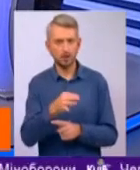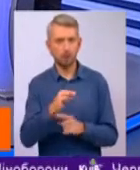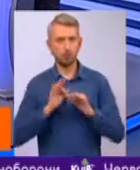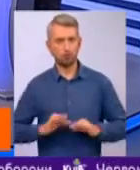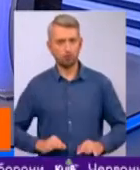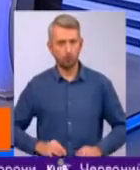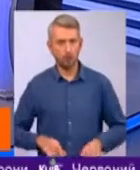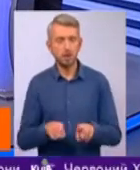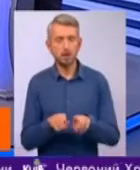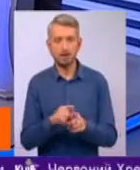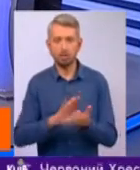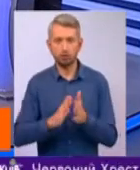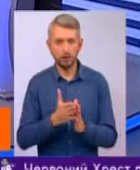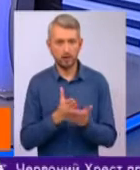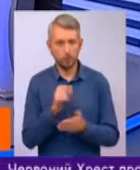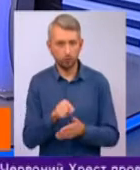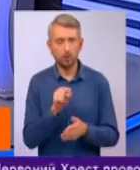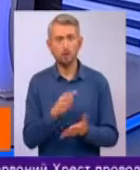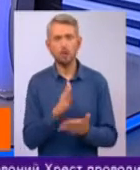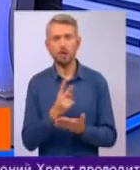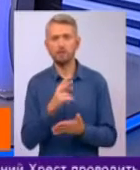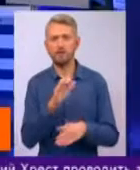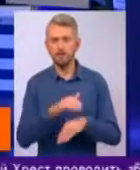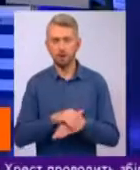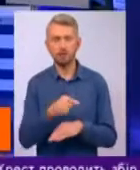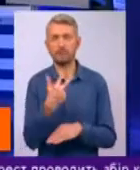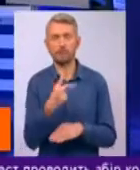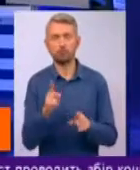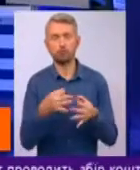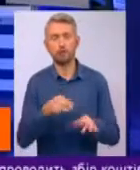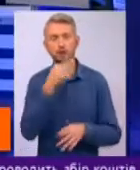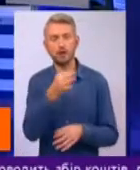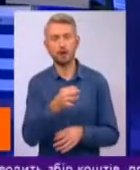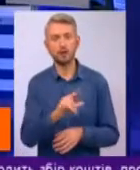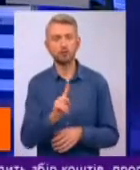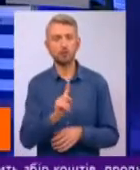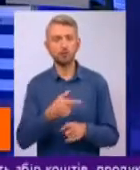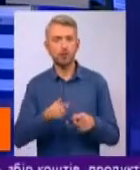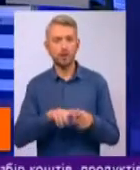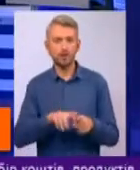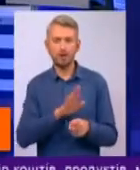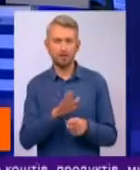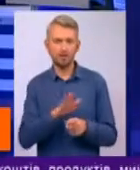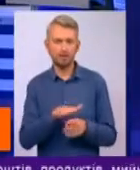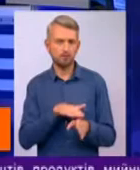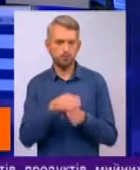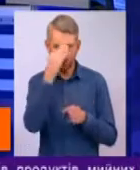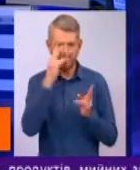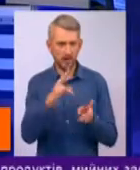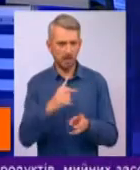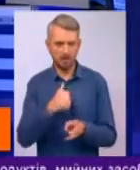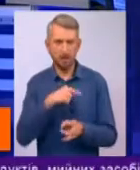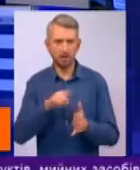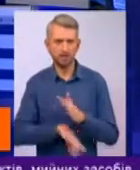Та сама ситуація є і тут. Тут є, правда, два факти, навіть три, які дозволяють сказати, що це не зовсім диверсія, і я не впевнений,